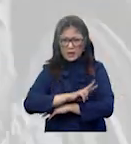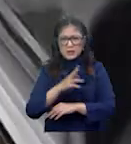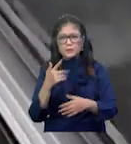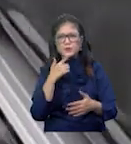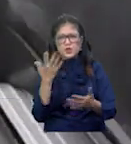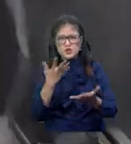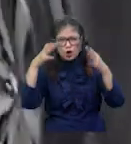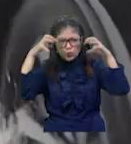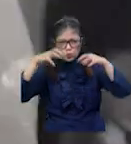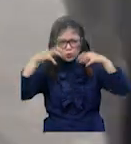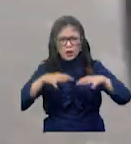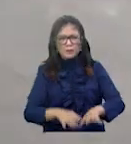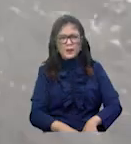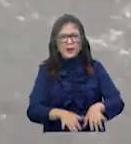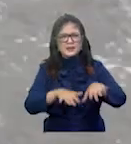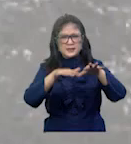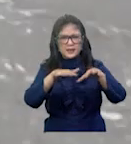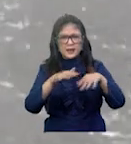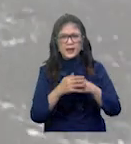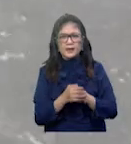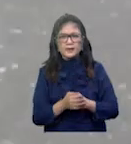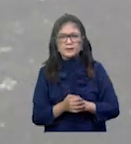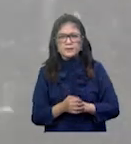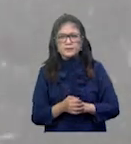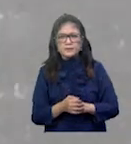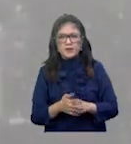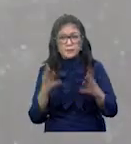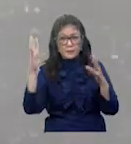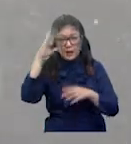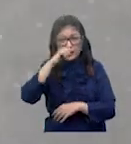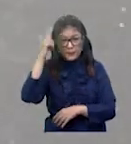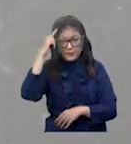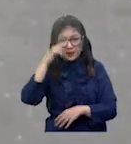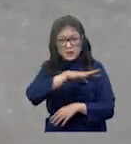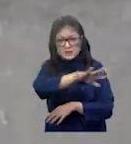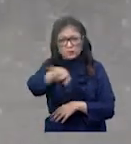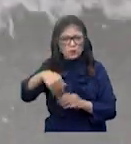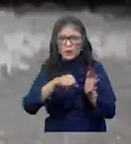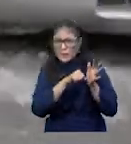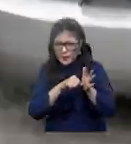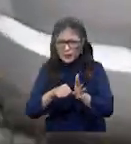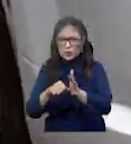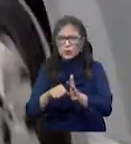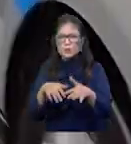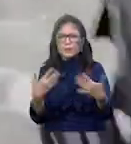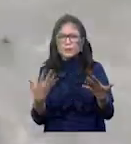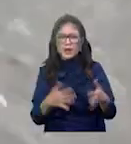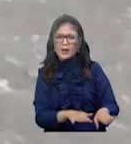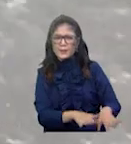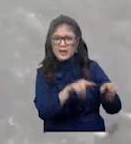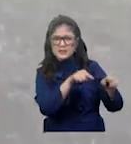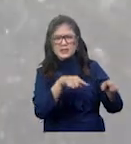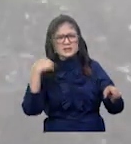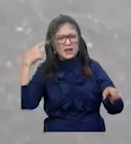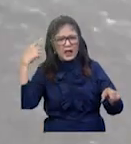hujan semalam banjir. Warga berharap pemerintah daerah turun tangan agar banjir tak menjadi permasalahan menahun yang terjadi tiap musim penghujan tiba.